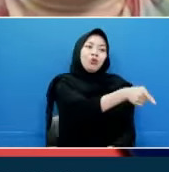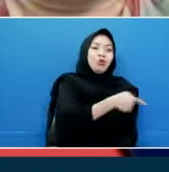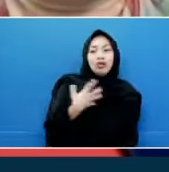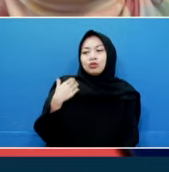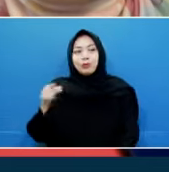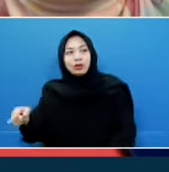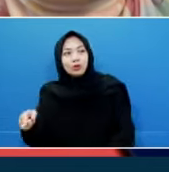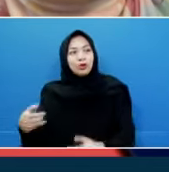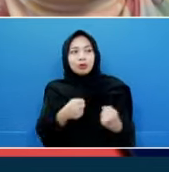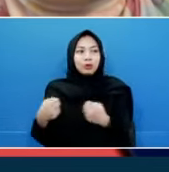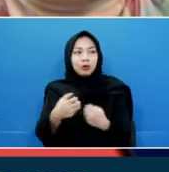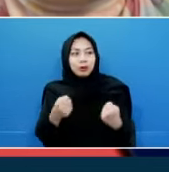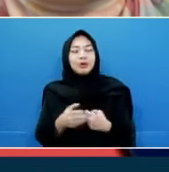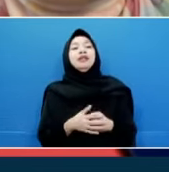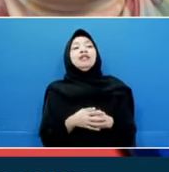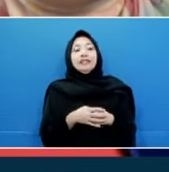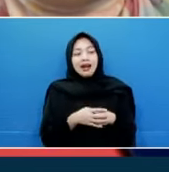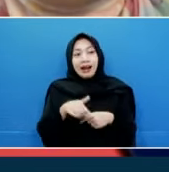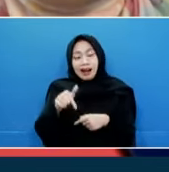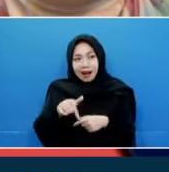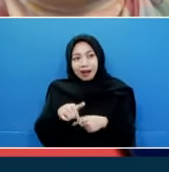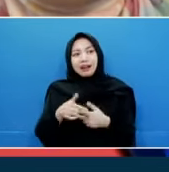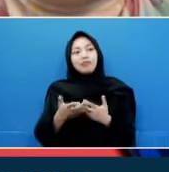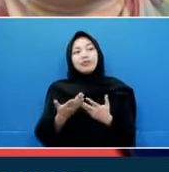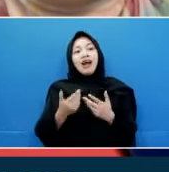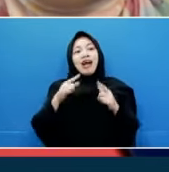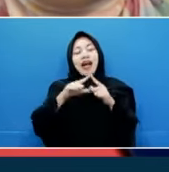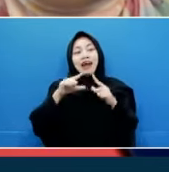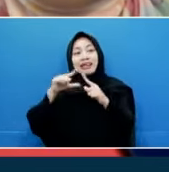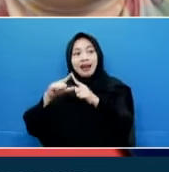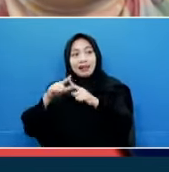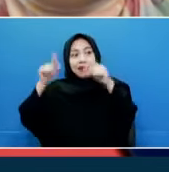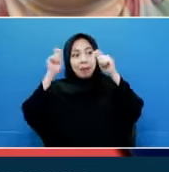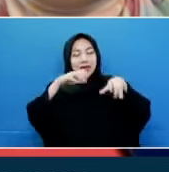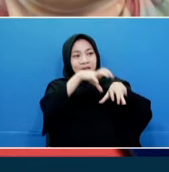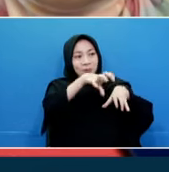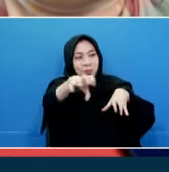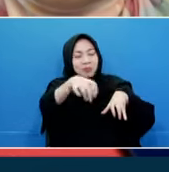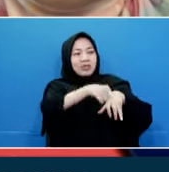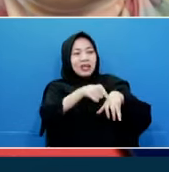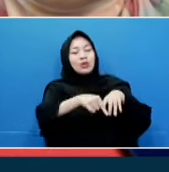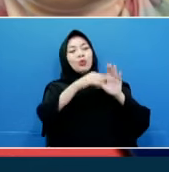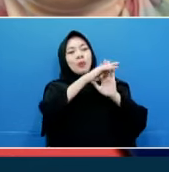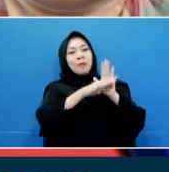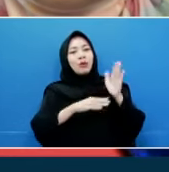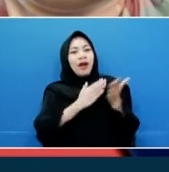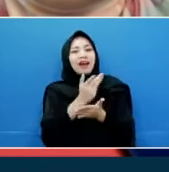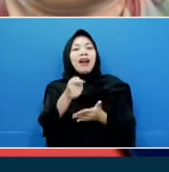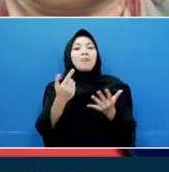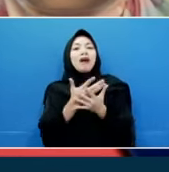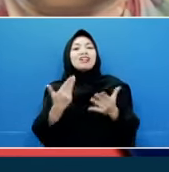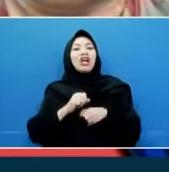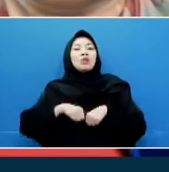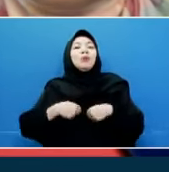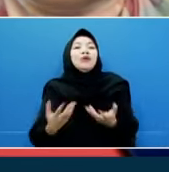membuka mata kita semua bahwa pemasangan Apk yang tidak sesuai aturan itu ternyata juga dapat merugikan masyarakat apa